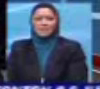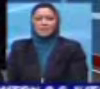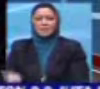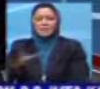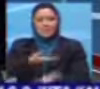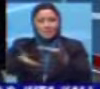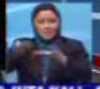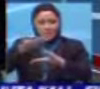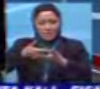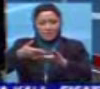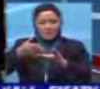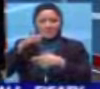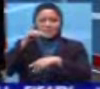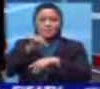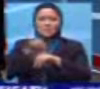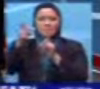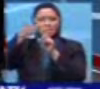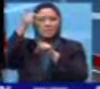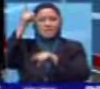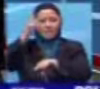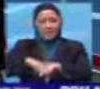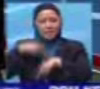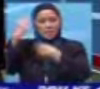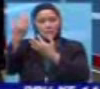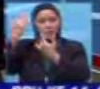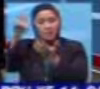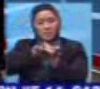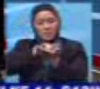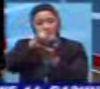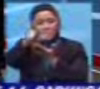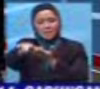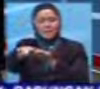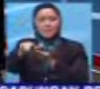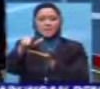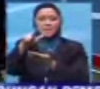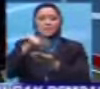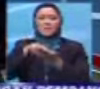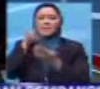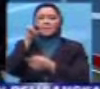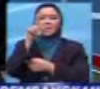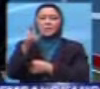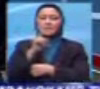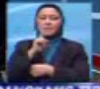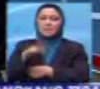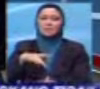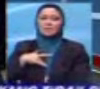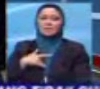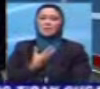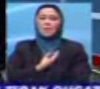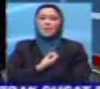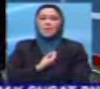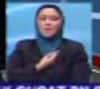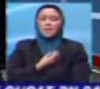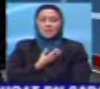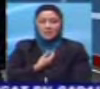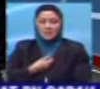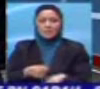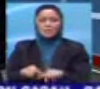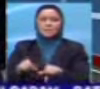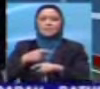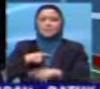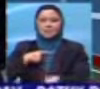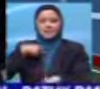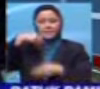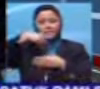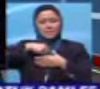Bercakap di Pulau Pinang ketika menunggu penerbangan ke Kuala Lumpur malam tadi, perasaan gemetar masih menghantui dirinya. Faiz Subri